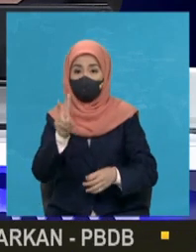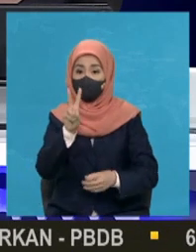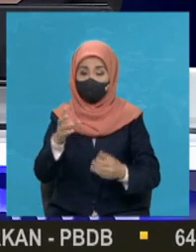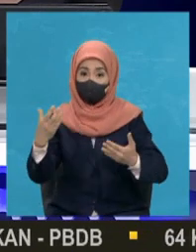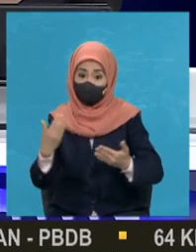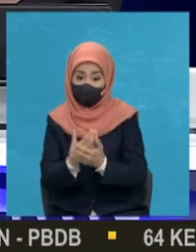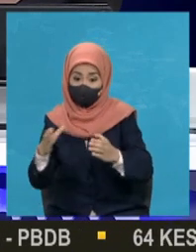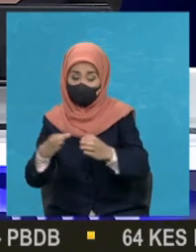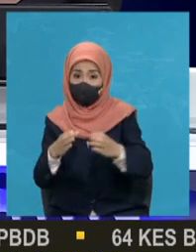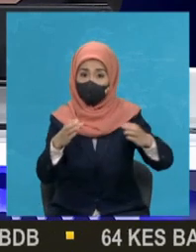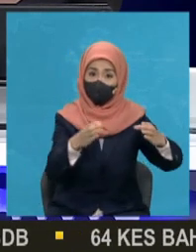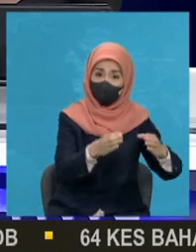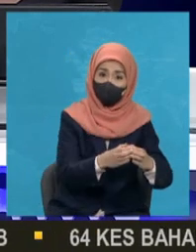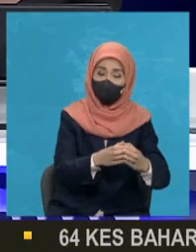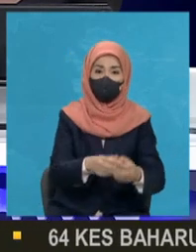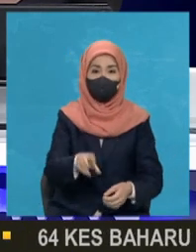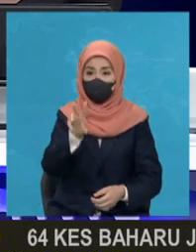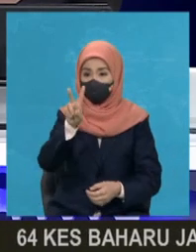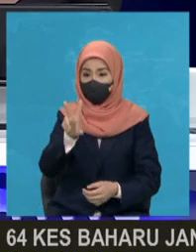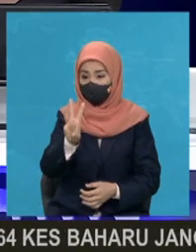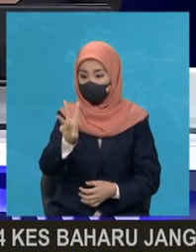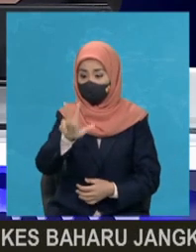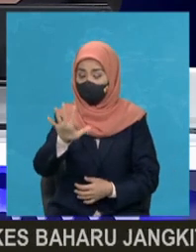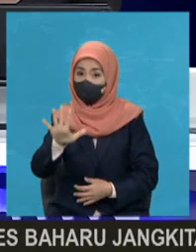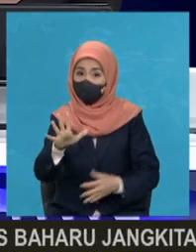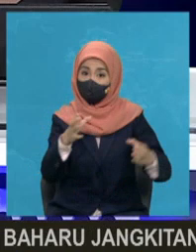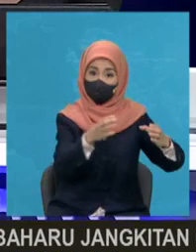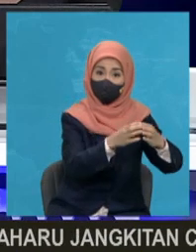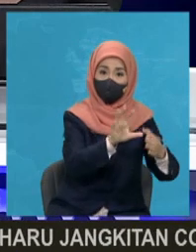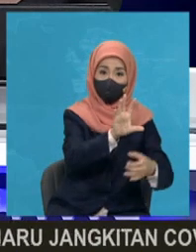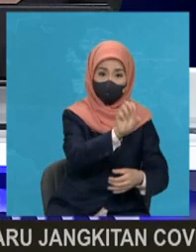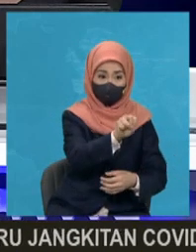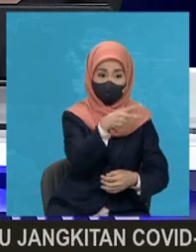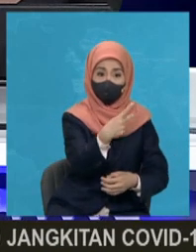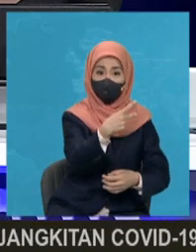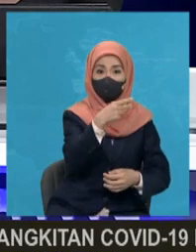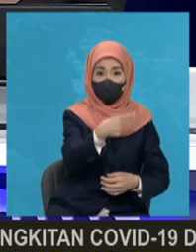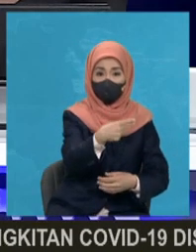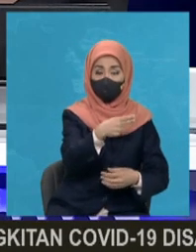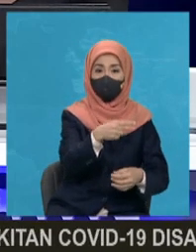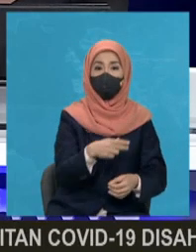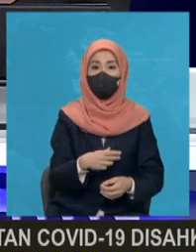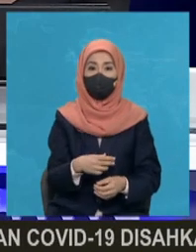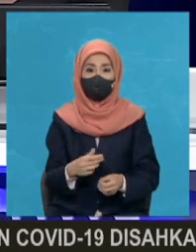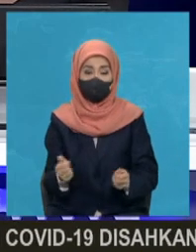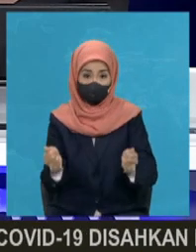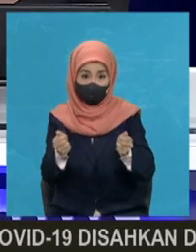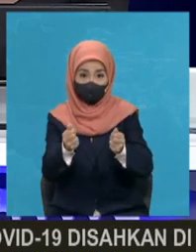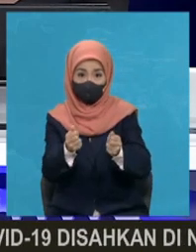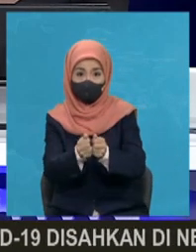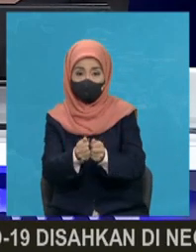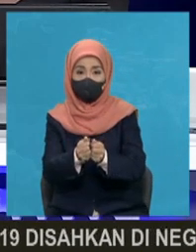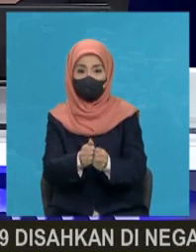terbaru turut dikesan yaitu Cluster 635 dan kelas the archaic Ado menyuruh toys sidomi.com